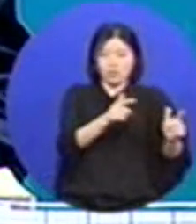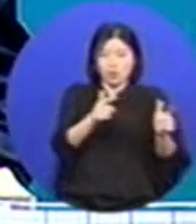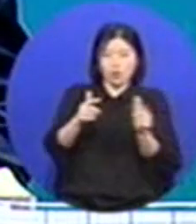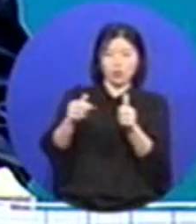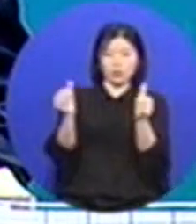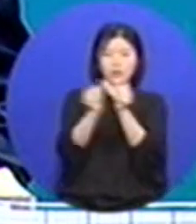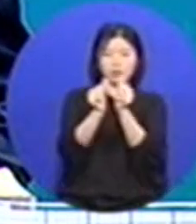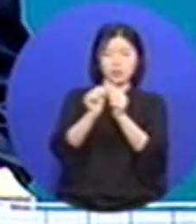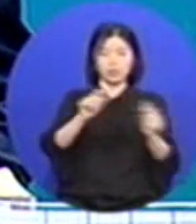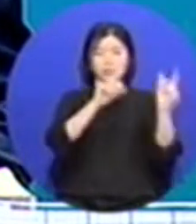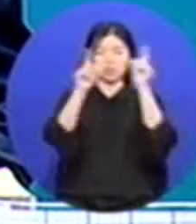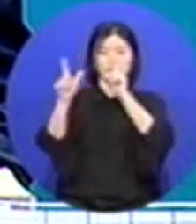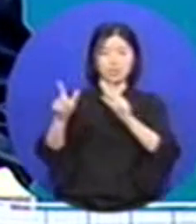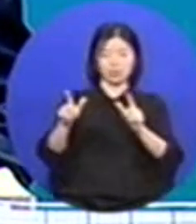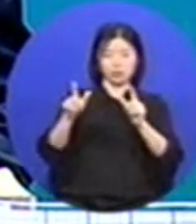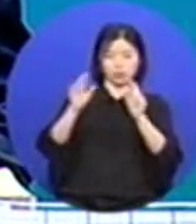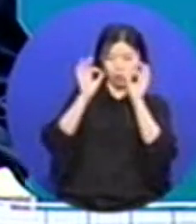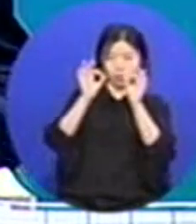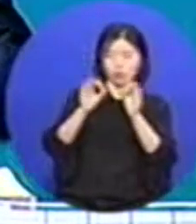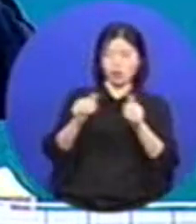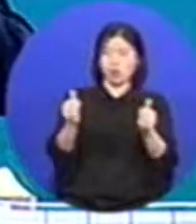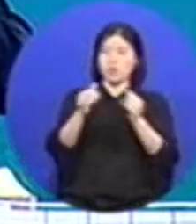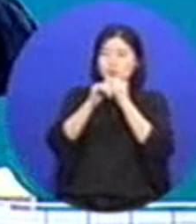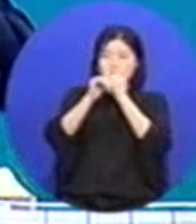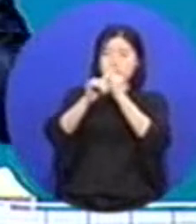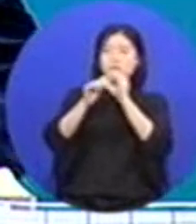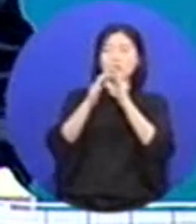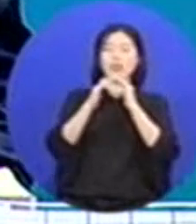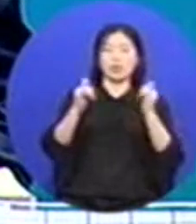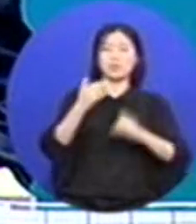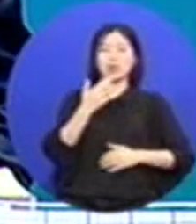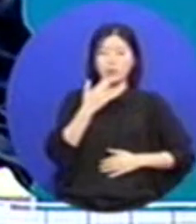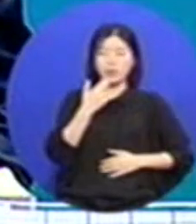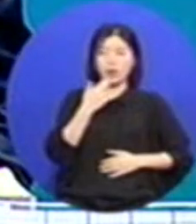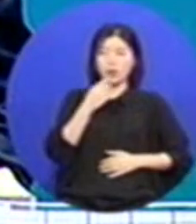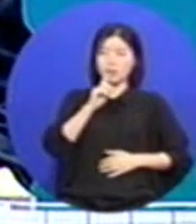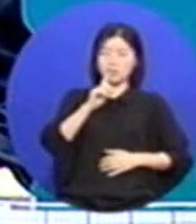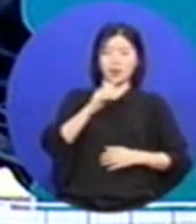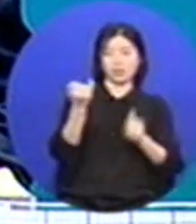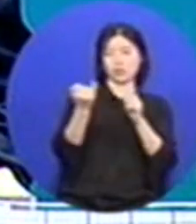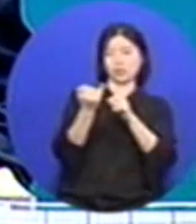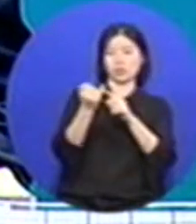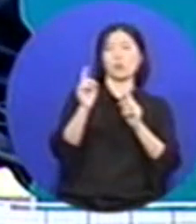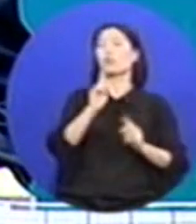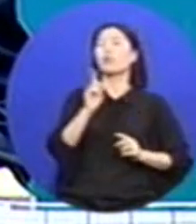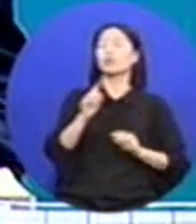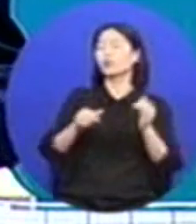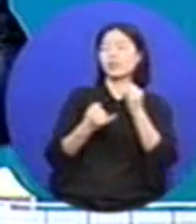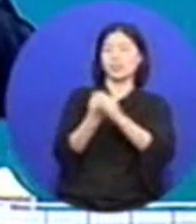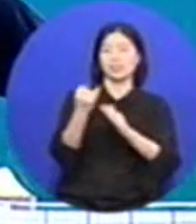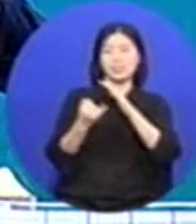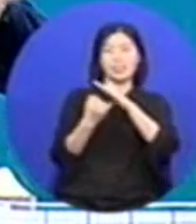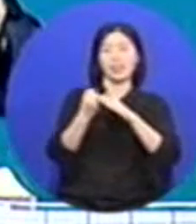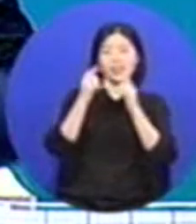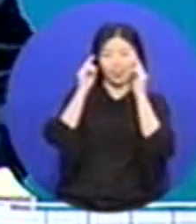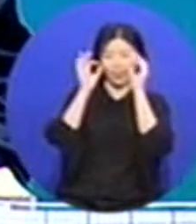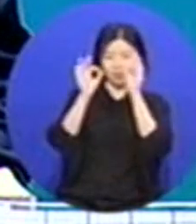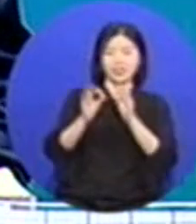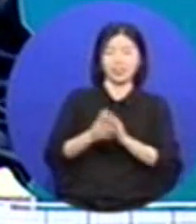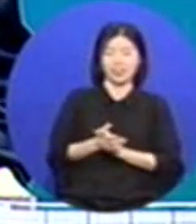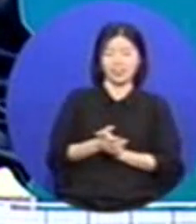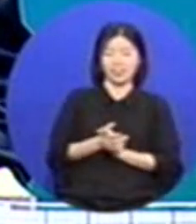놓고 대단한 남자 없드라 이런 여자를 또 어떻게 사랑해요 모아 사랑스러워 야